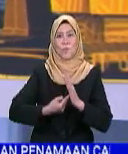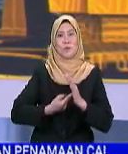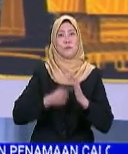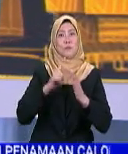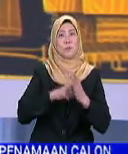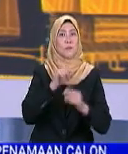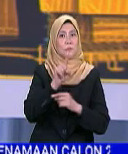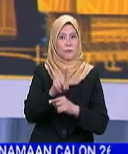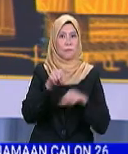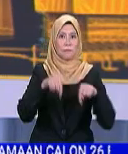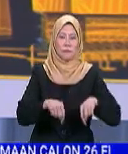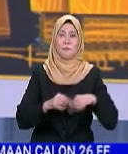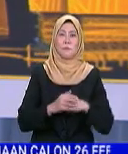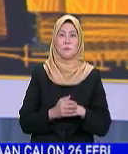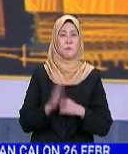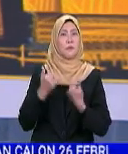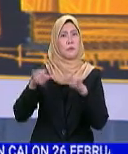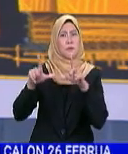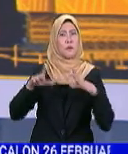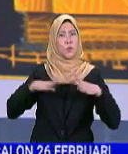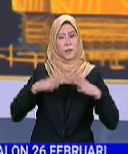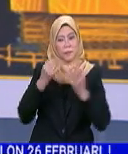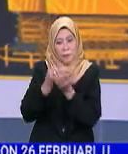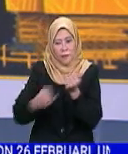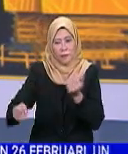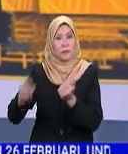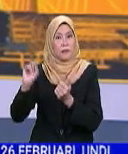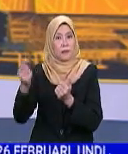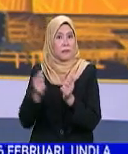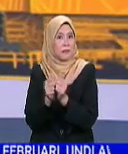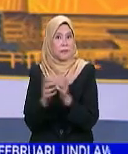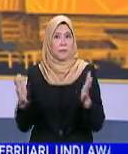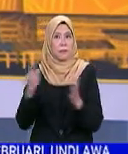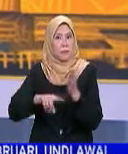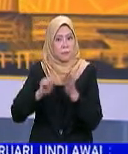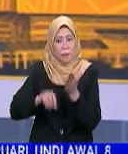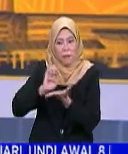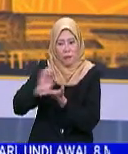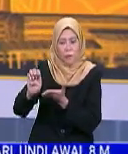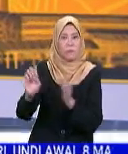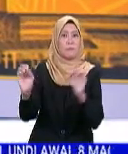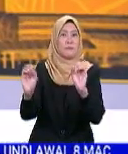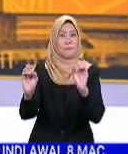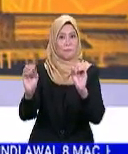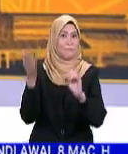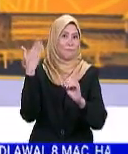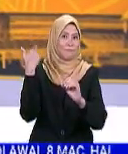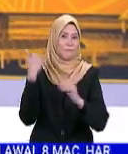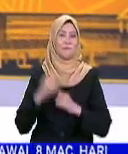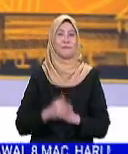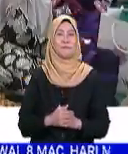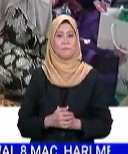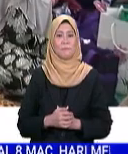ini. Sebelum ini, mereka hanya layak cuti bersalin sahaja tanpa sebarang elaun.